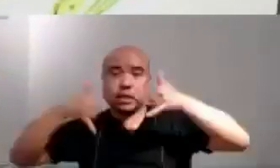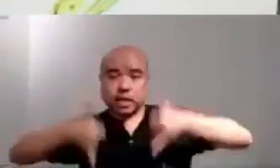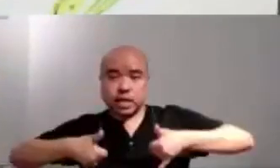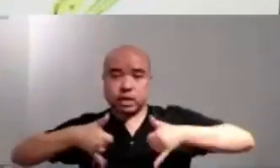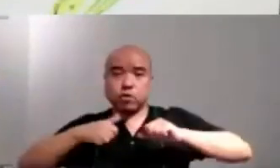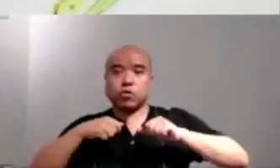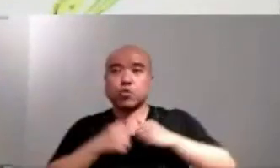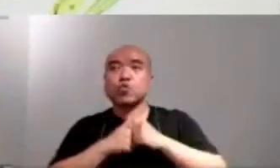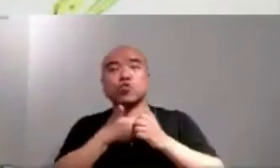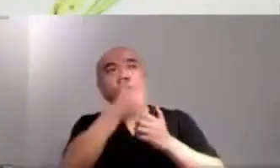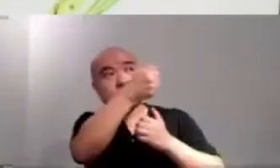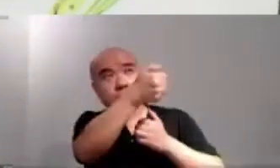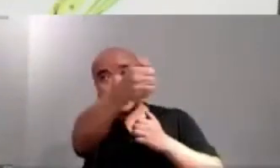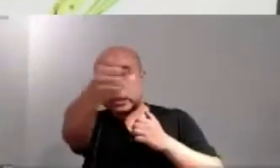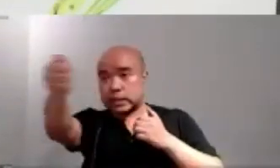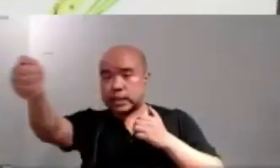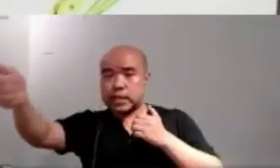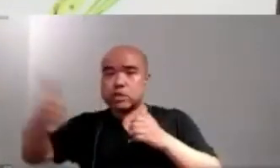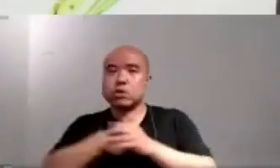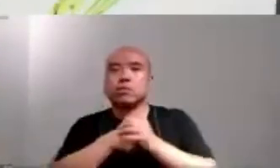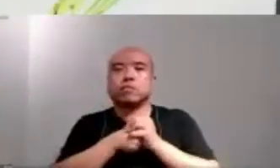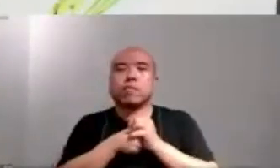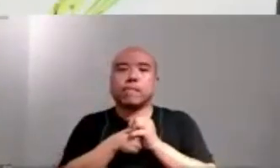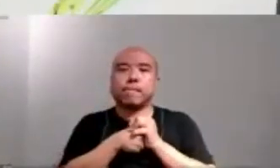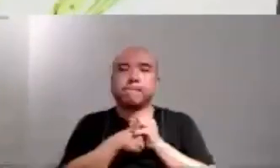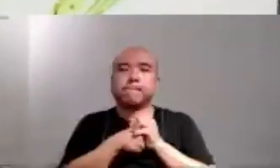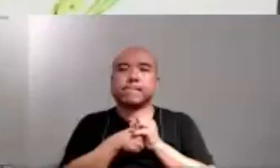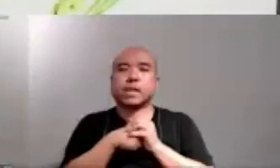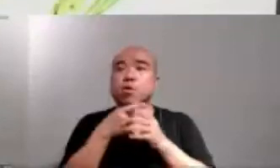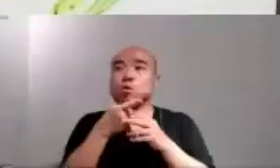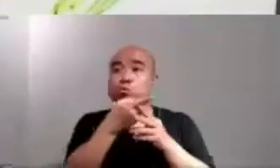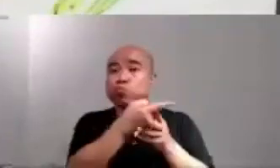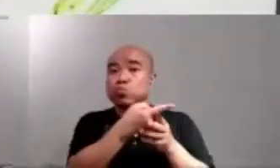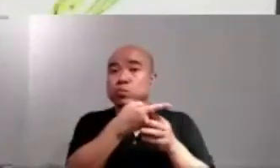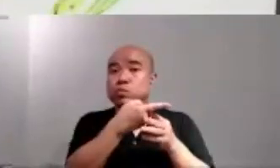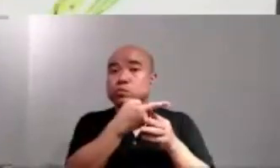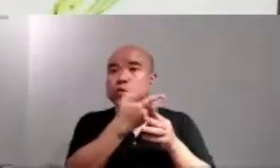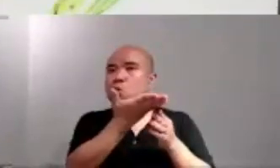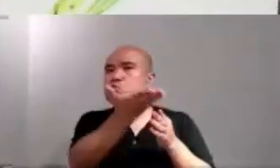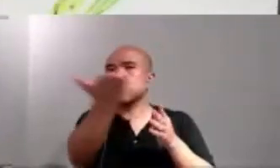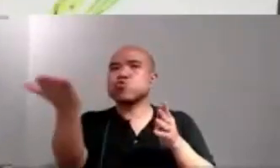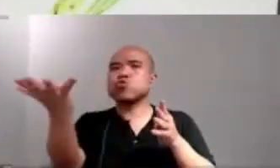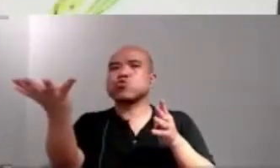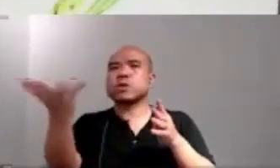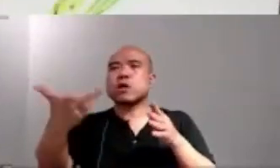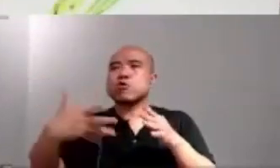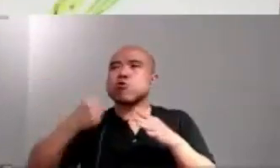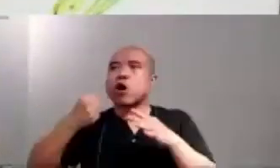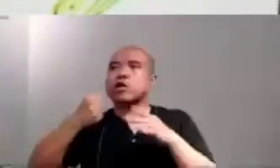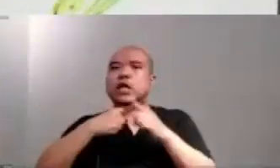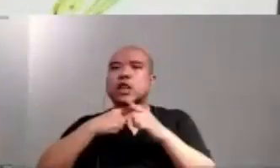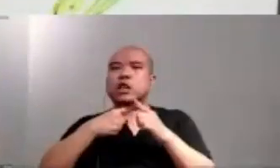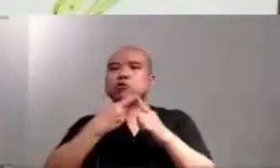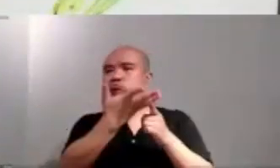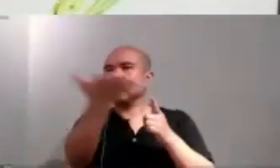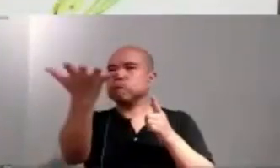度我好多謝我哋籌備委員會嘅成員，其實佢哋每一個咧都係社創界嘅領軍人物，每個人咧都